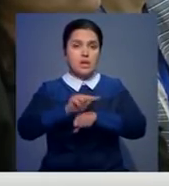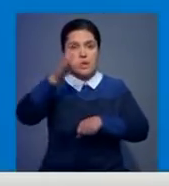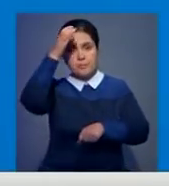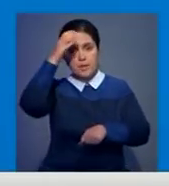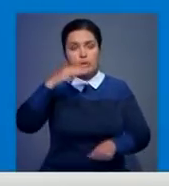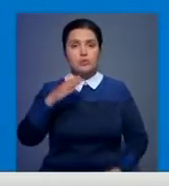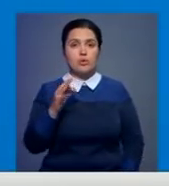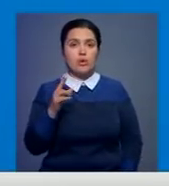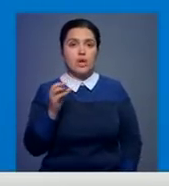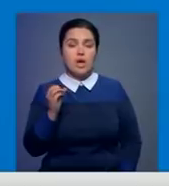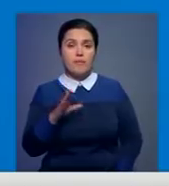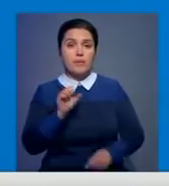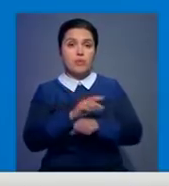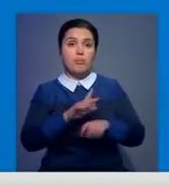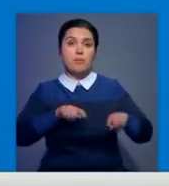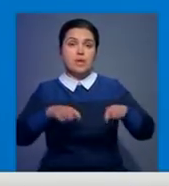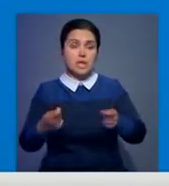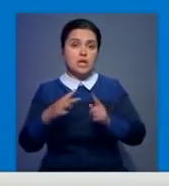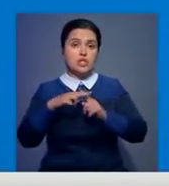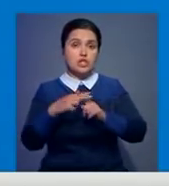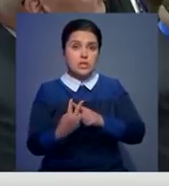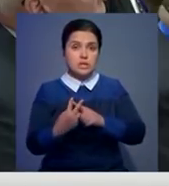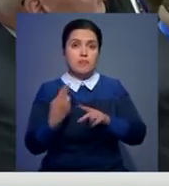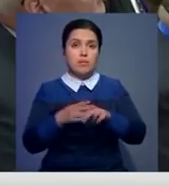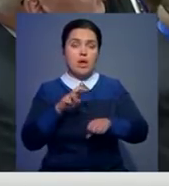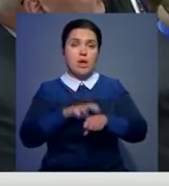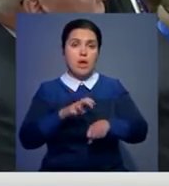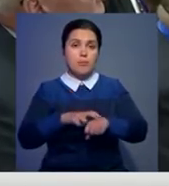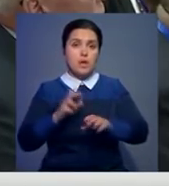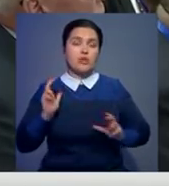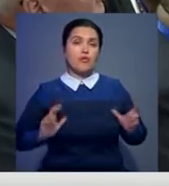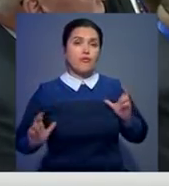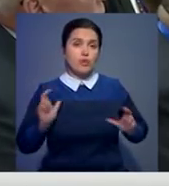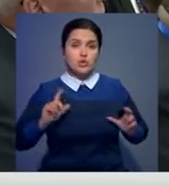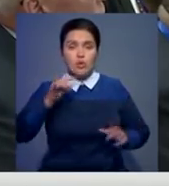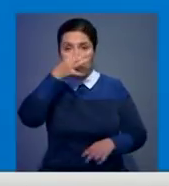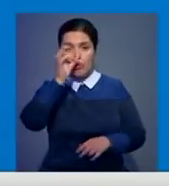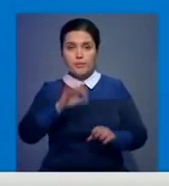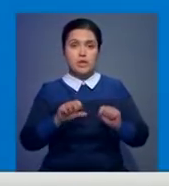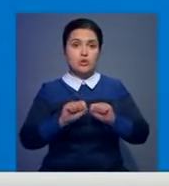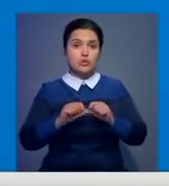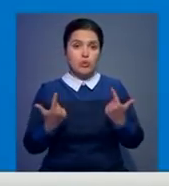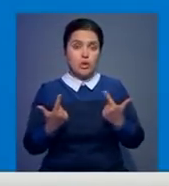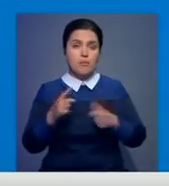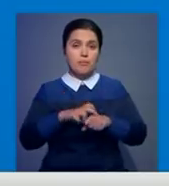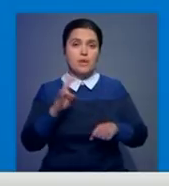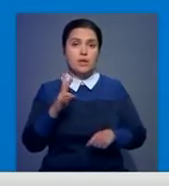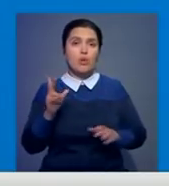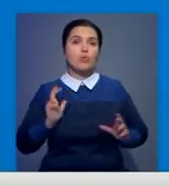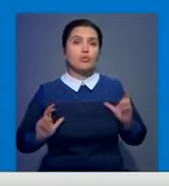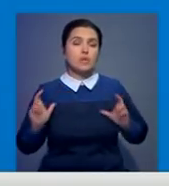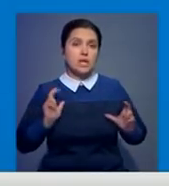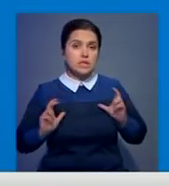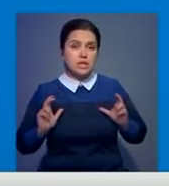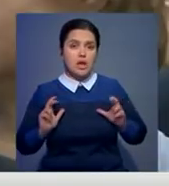кадров. Касым-Жомарт Токаев поручил передать часть региональных клиник медвузам и подчеркнул, что опыт школы медицины Назарбаев